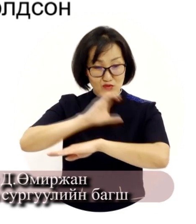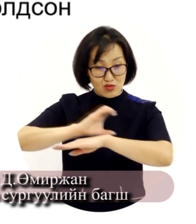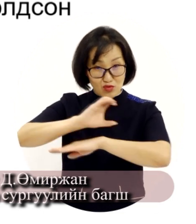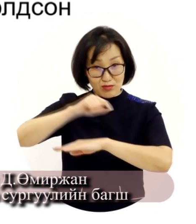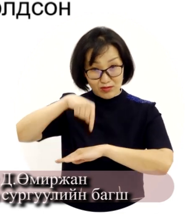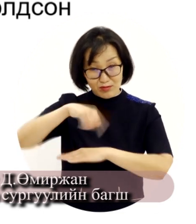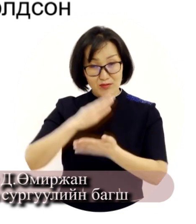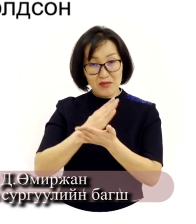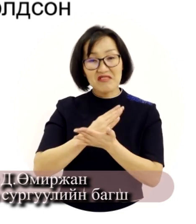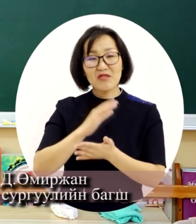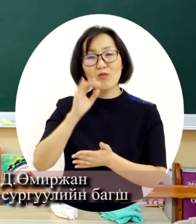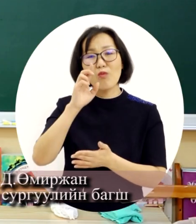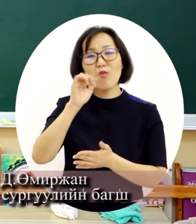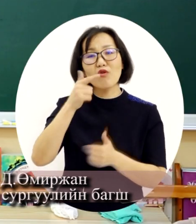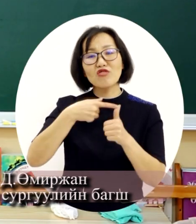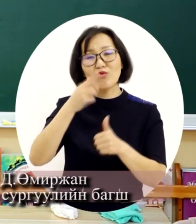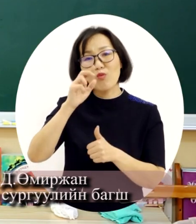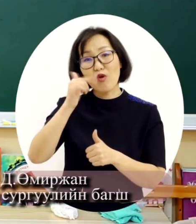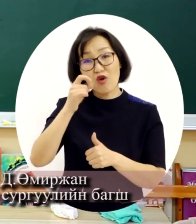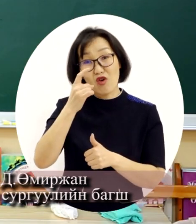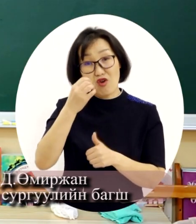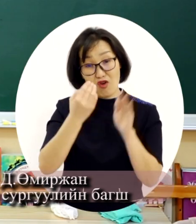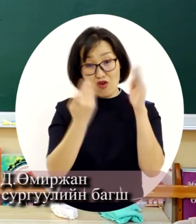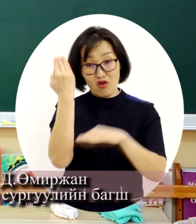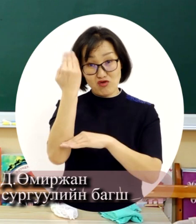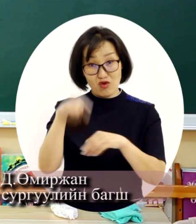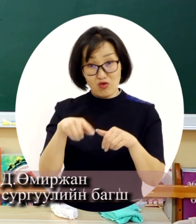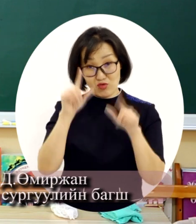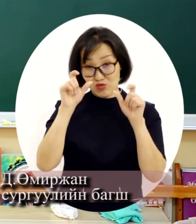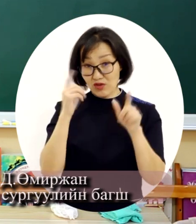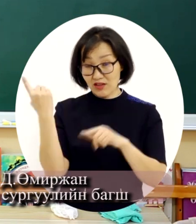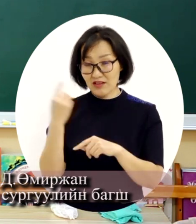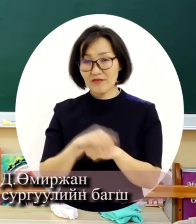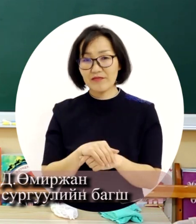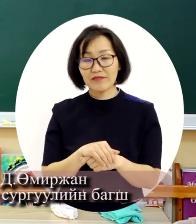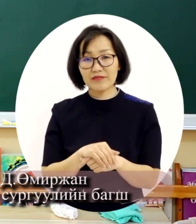сомының байын саған өзенің жанында. Бұл туралы ақпарат айта